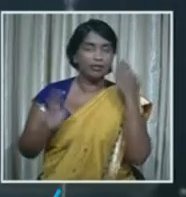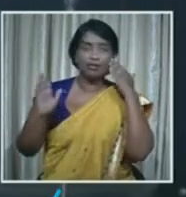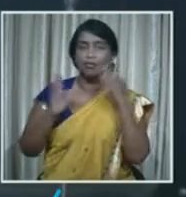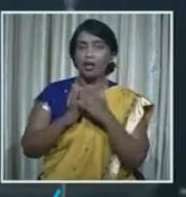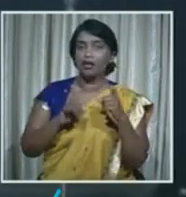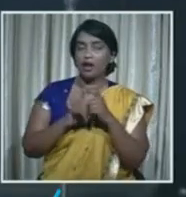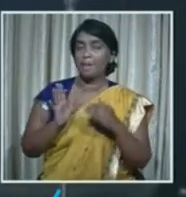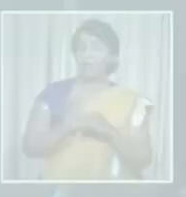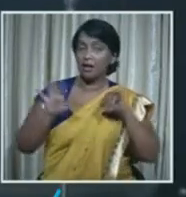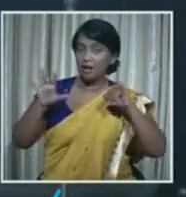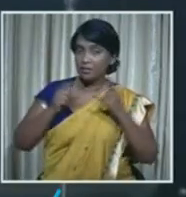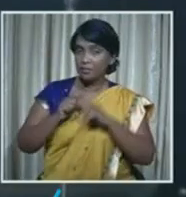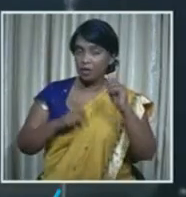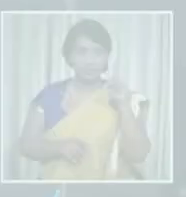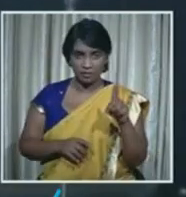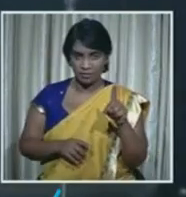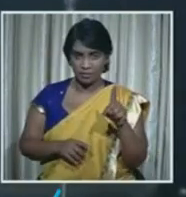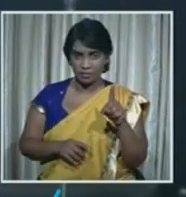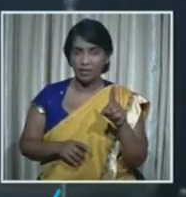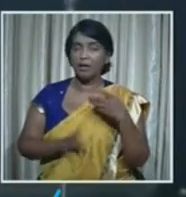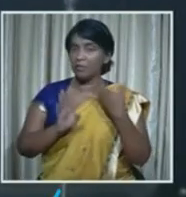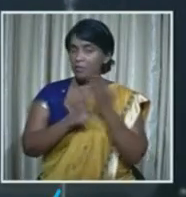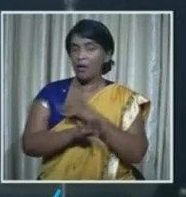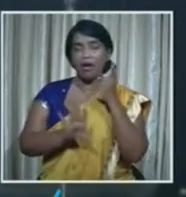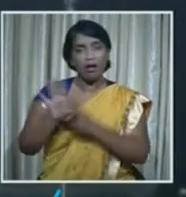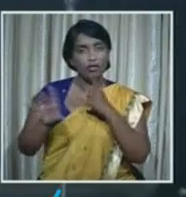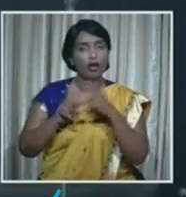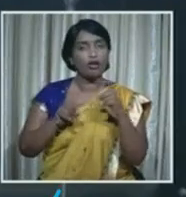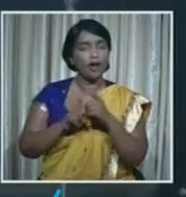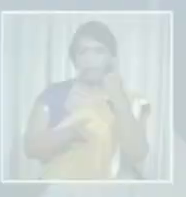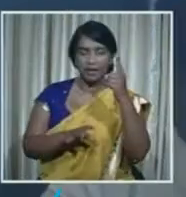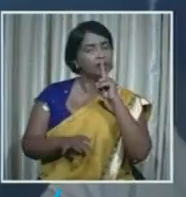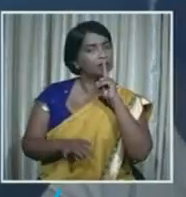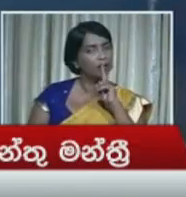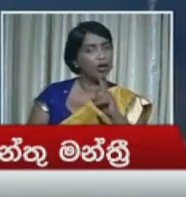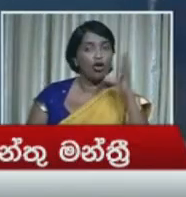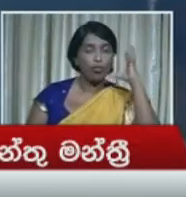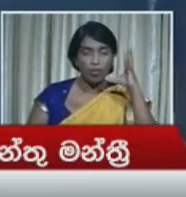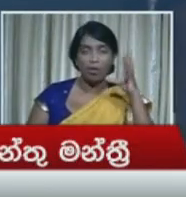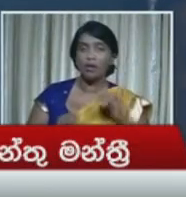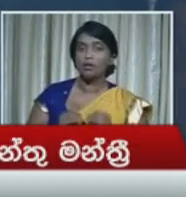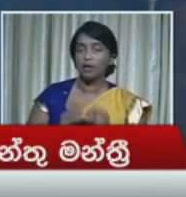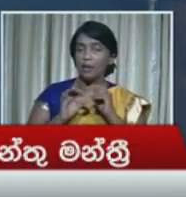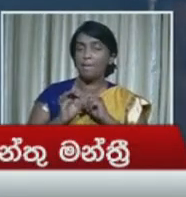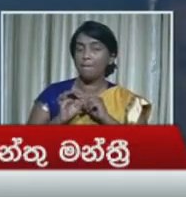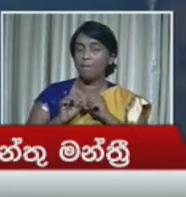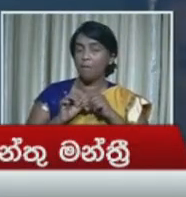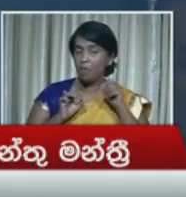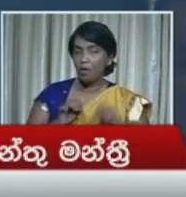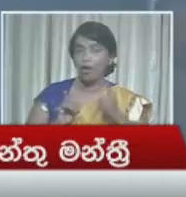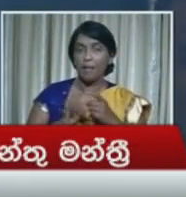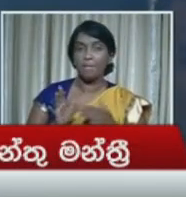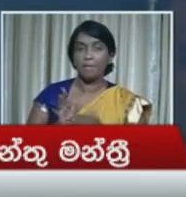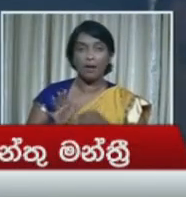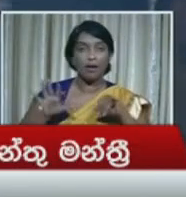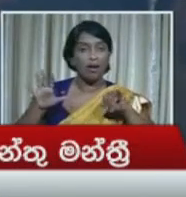ඩොලර් මිලියන 600ම දුන්නේ පොල් කර්මාන්තෙන්. පසුගිය අවුරුද්දේදී ඩොලර් මිලියන 900ක් පොල් සම්බන්ධ මණ්ඩලයේ ඩොලර් මිලියන 600ක් දුන්න කුවා එන්නත්